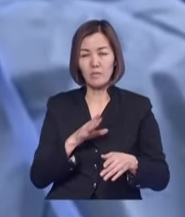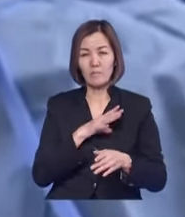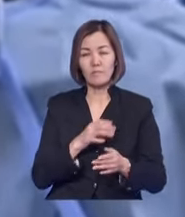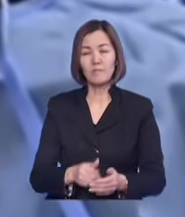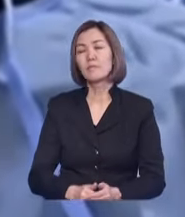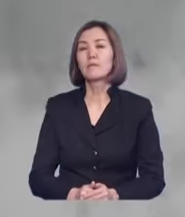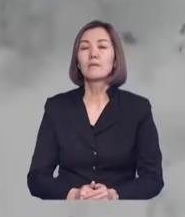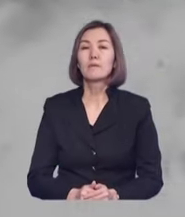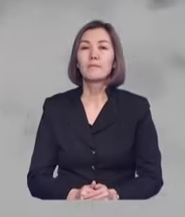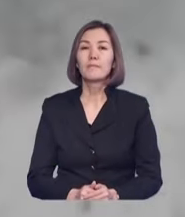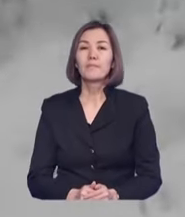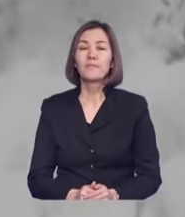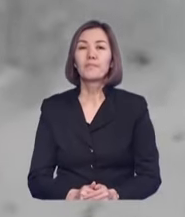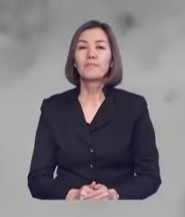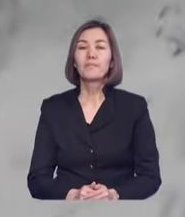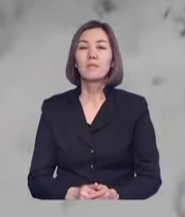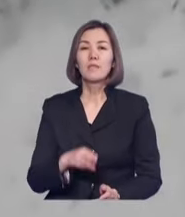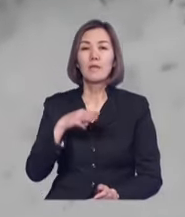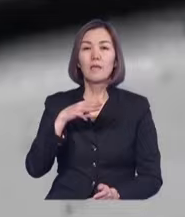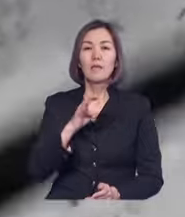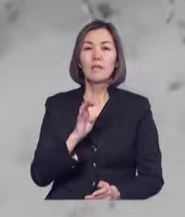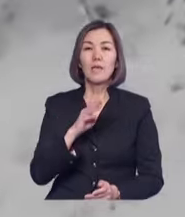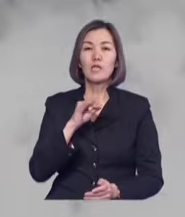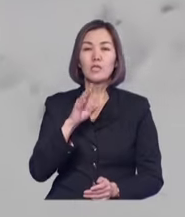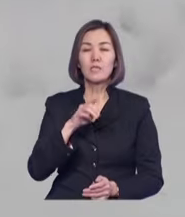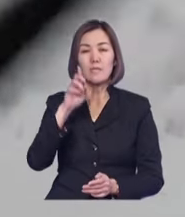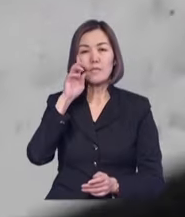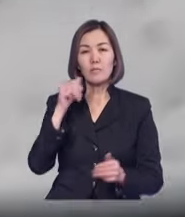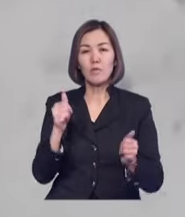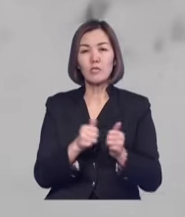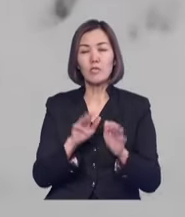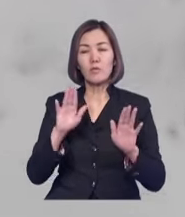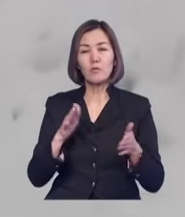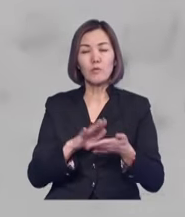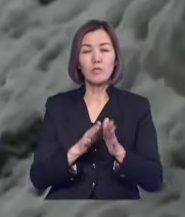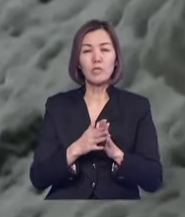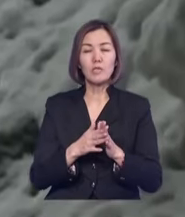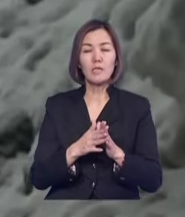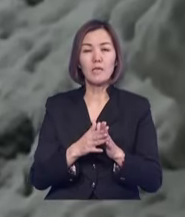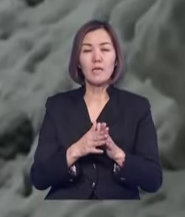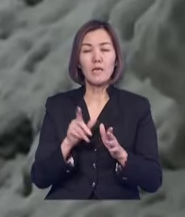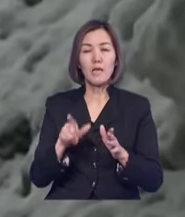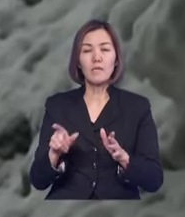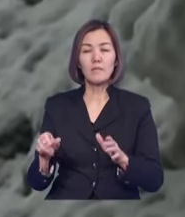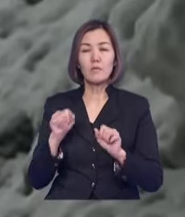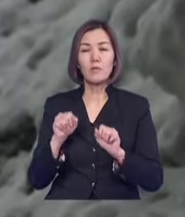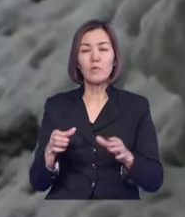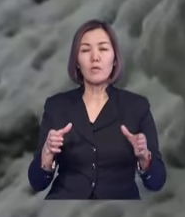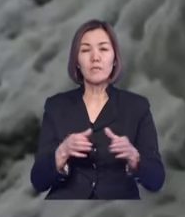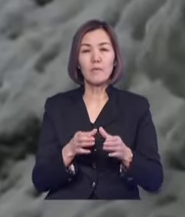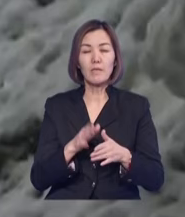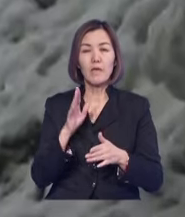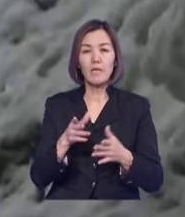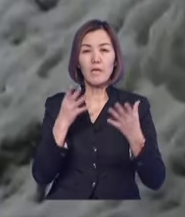жатыр. Тәжікстан Республикасы үкіметінің жанындағы төтенше жағдайлар және азаматтық қорғаныс комитеті